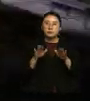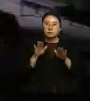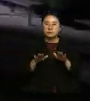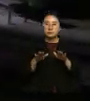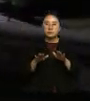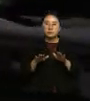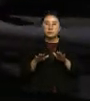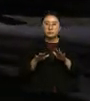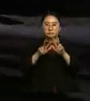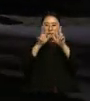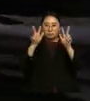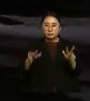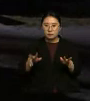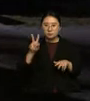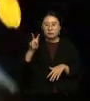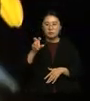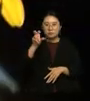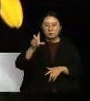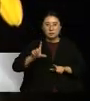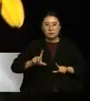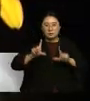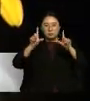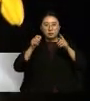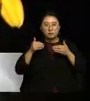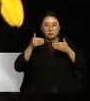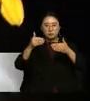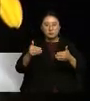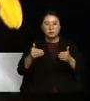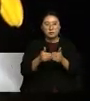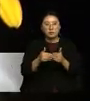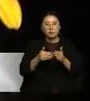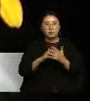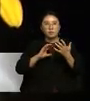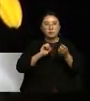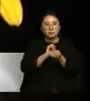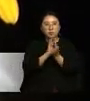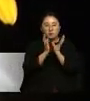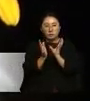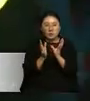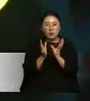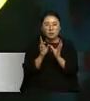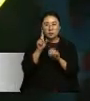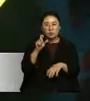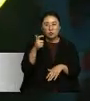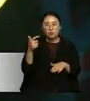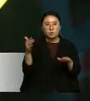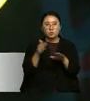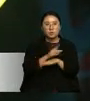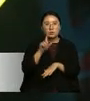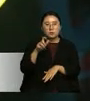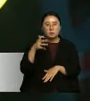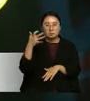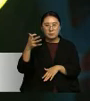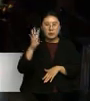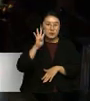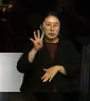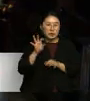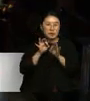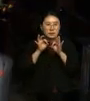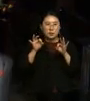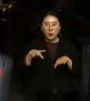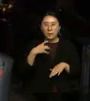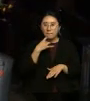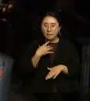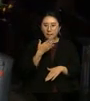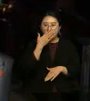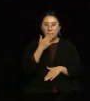파사드 전시는 이달 25일까지 진행되는 연천 제인 폭포 국화 전시 기간 중 16일부터 18일까지 사흘간만